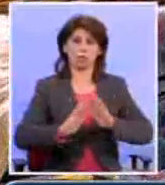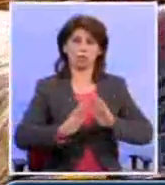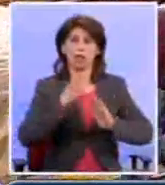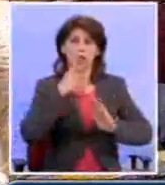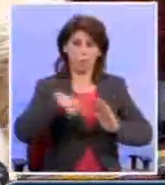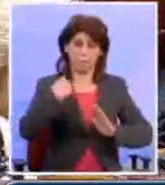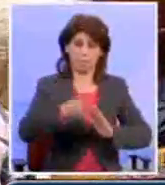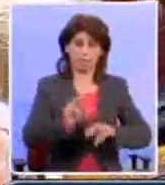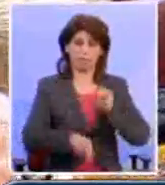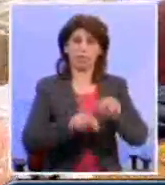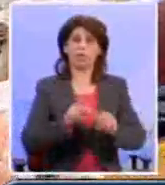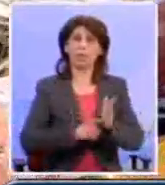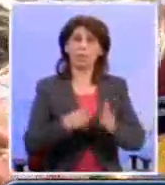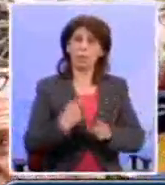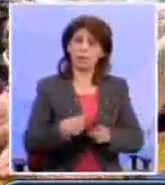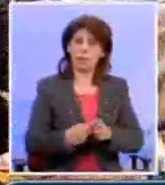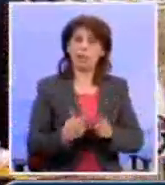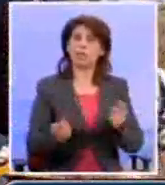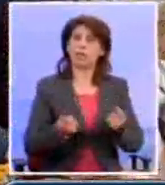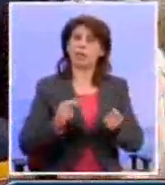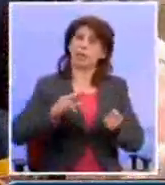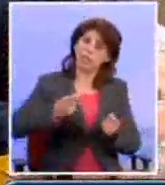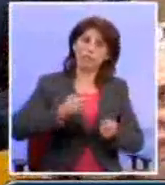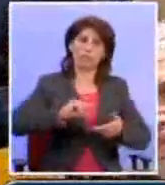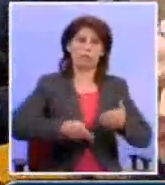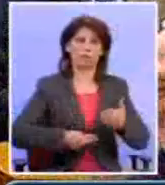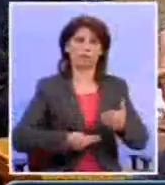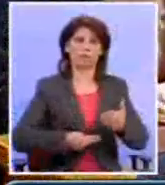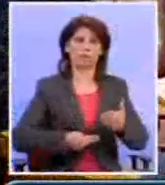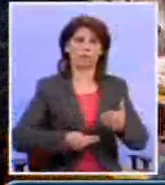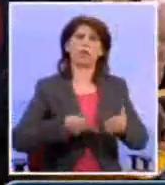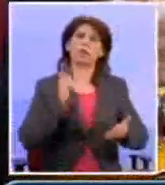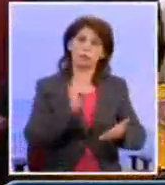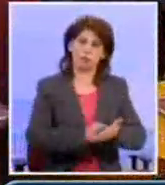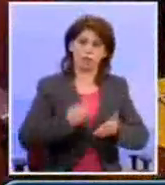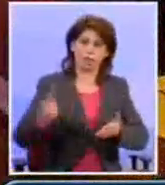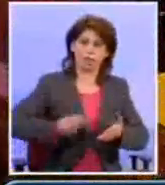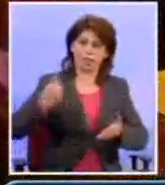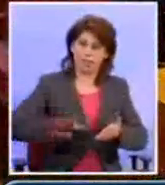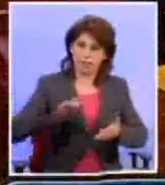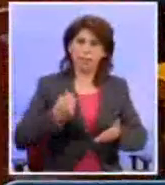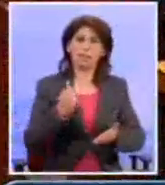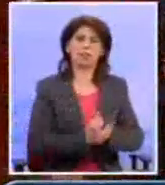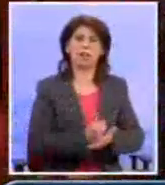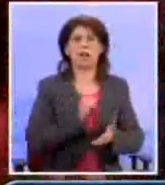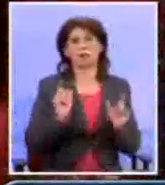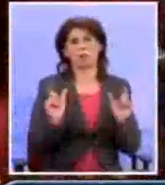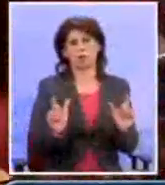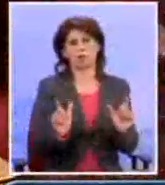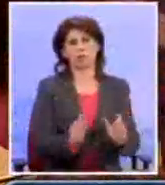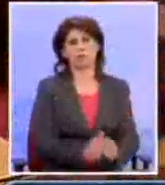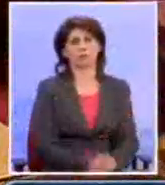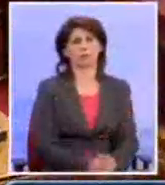τις εκλογές έπρεπε η χώρα να κάνει μια δεύτερη σύμβαση για να αγοράσει τους κινητήρες και τα